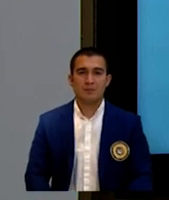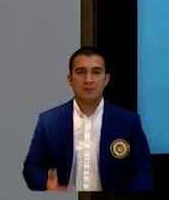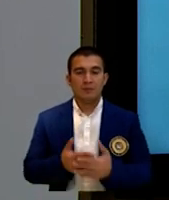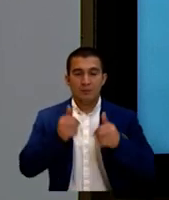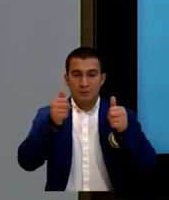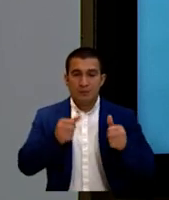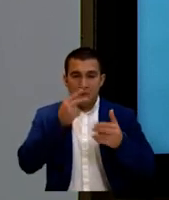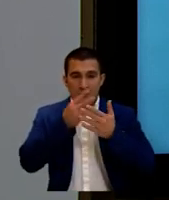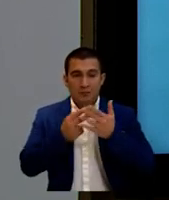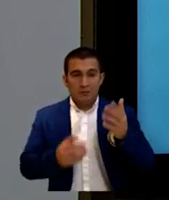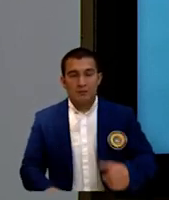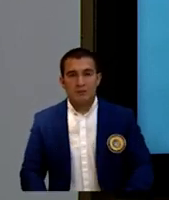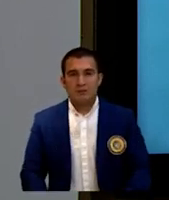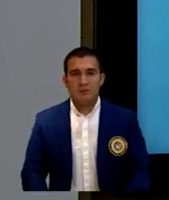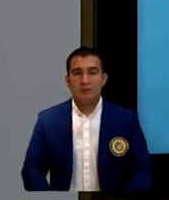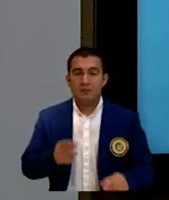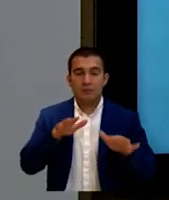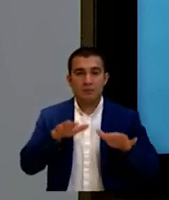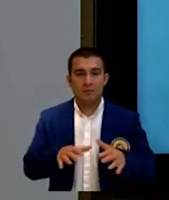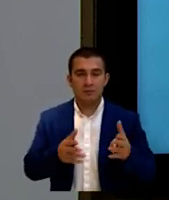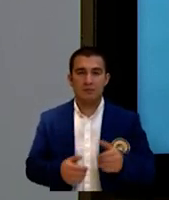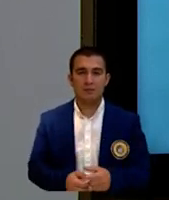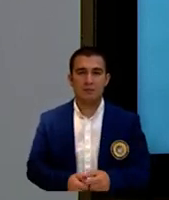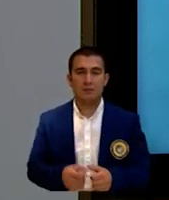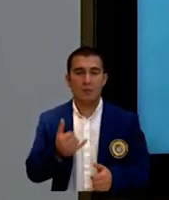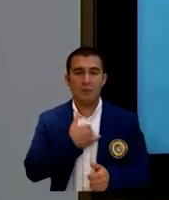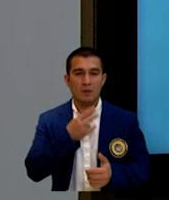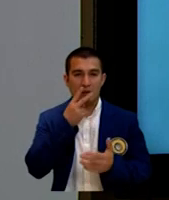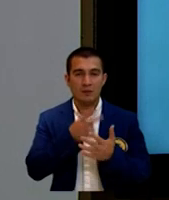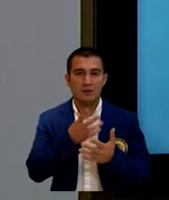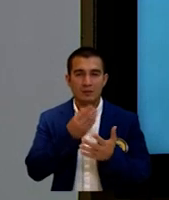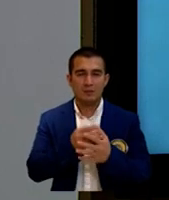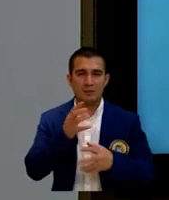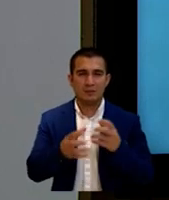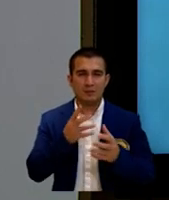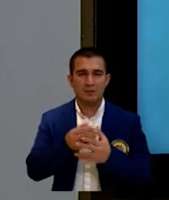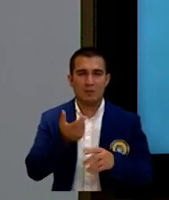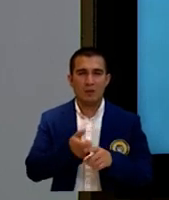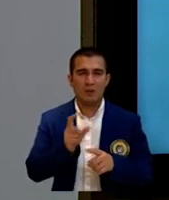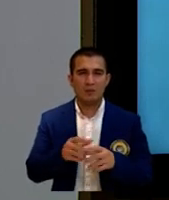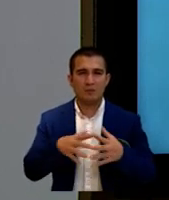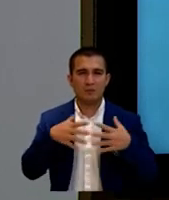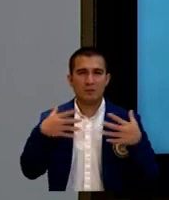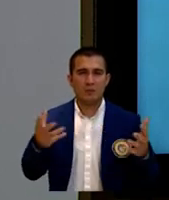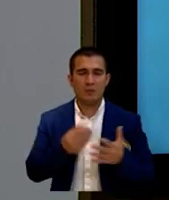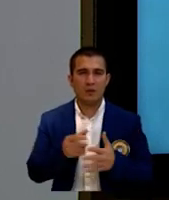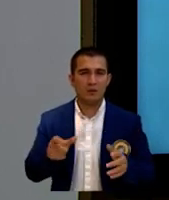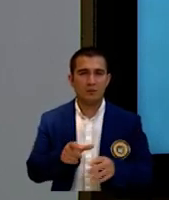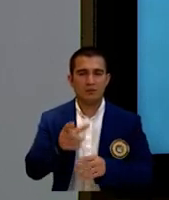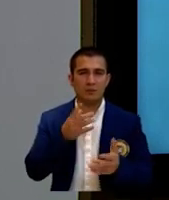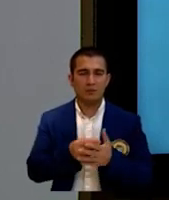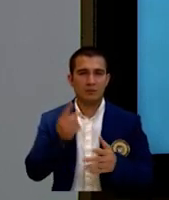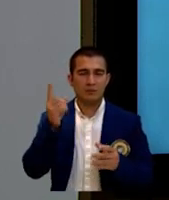Tasvirga qaraymiz. Bu yerda biz dunyodagi eng uzun temir yo'llar 10